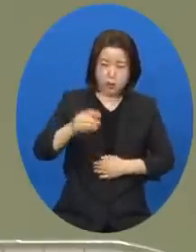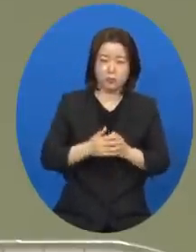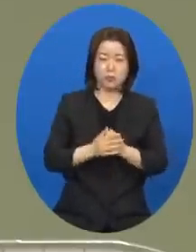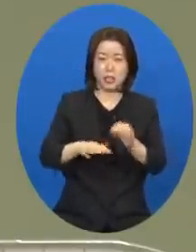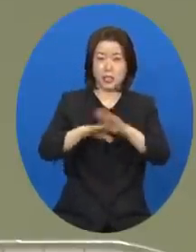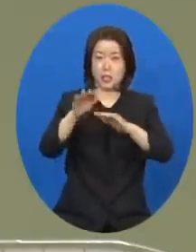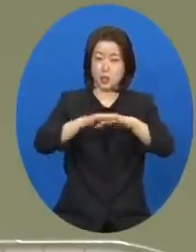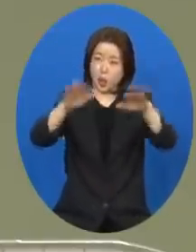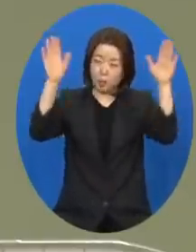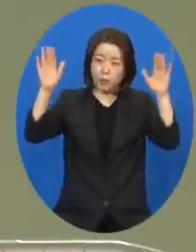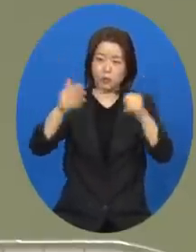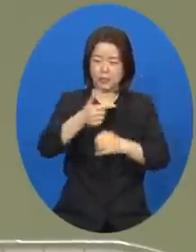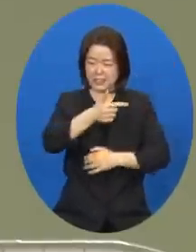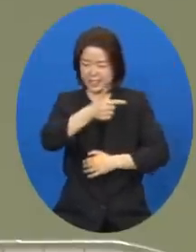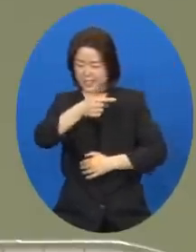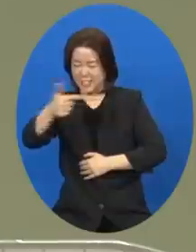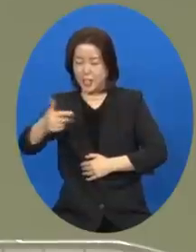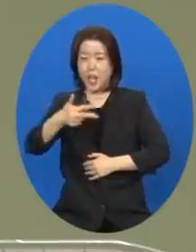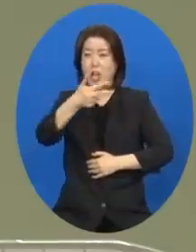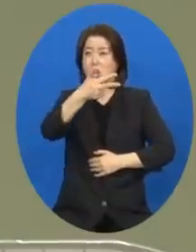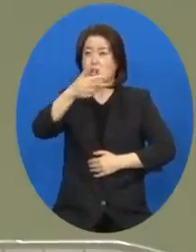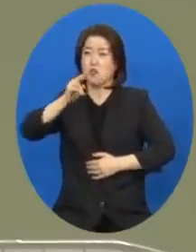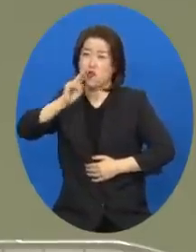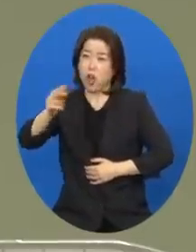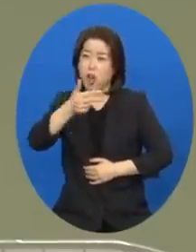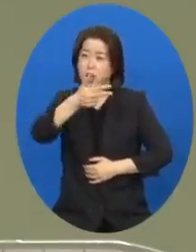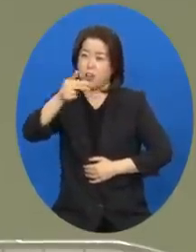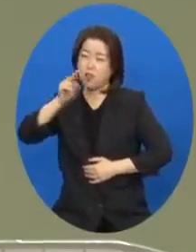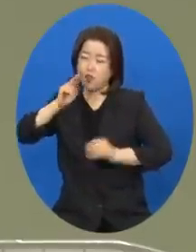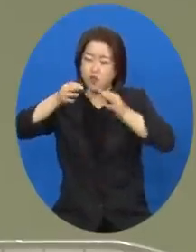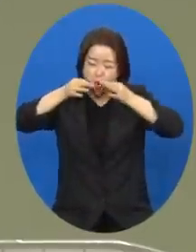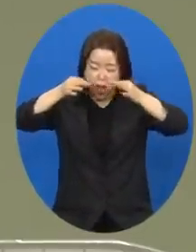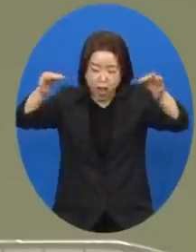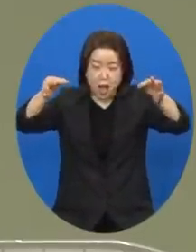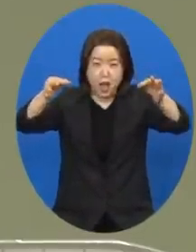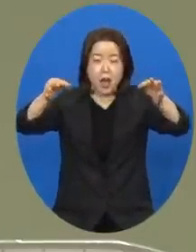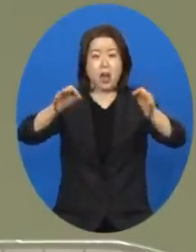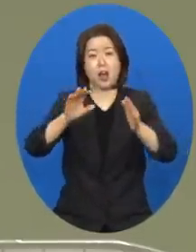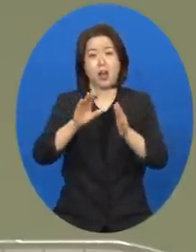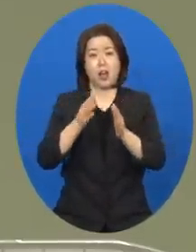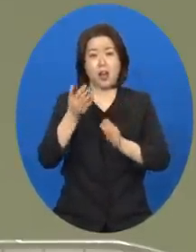소리를 질러서 주여 주여 하고 소리를 지르는데